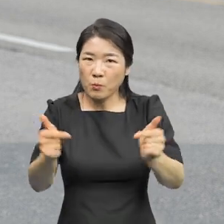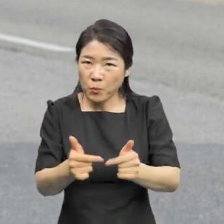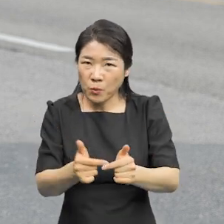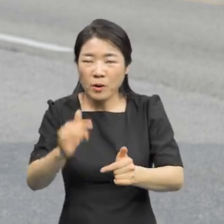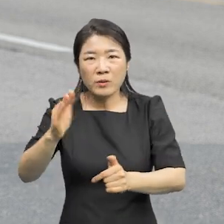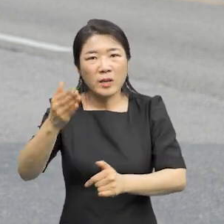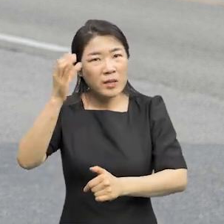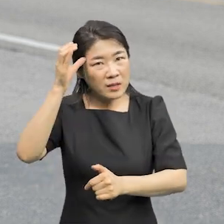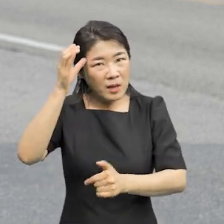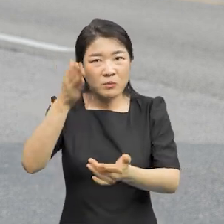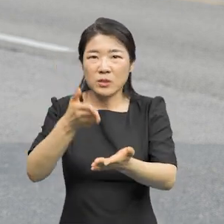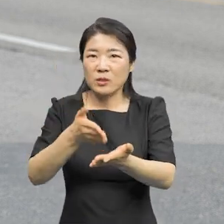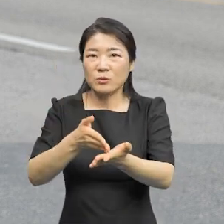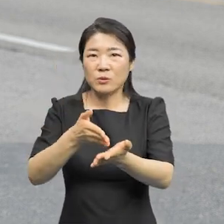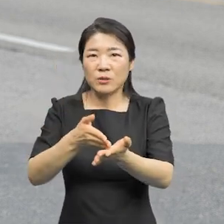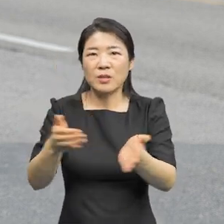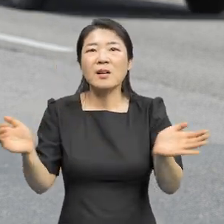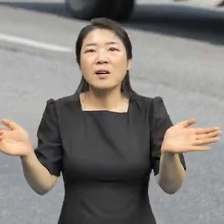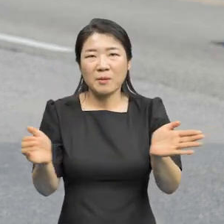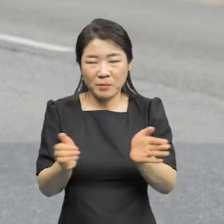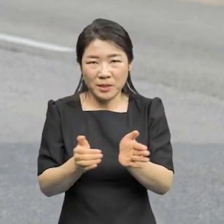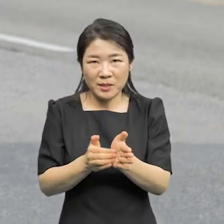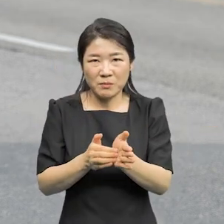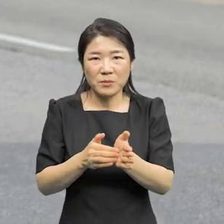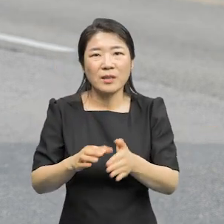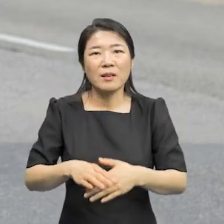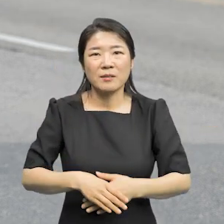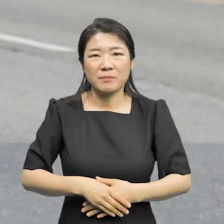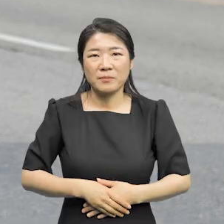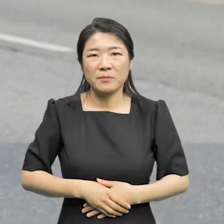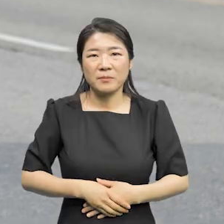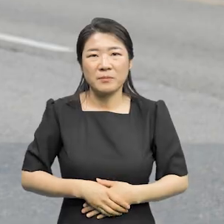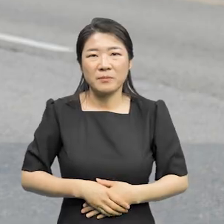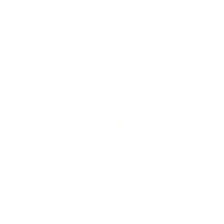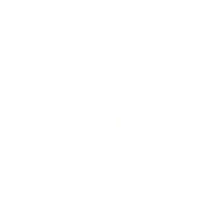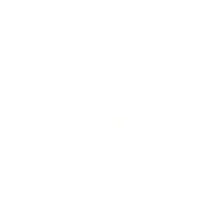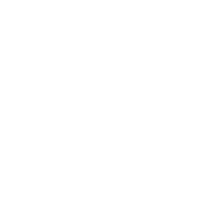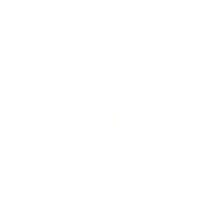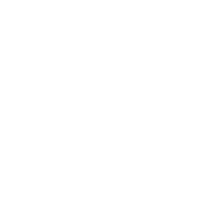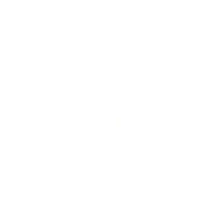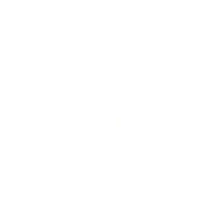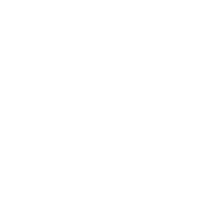바라봅니다. 내일이 빛나는 기회 도시에서 헬로 광주 정재향입니다.